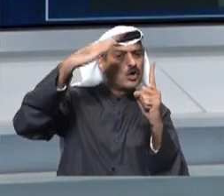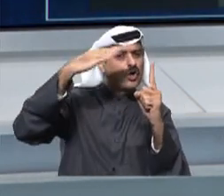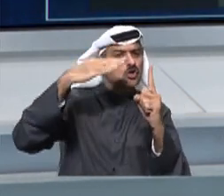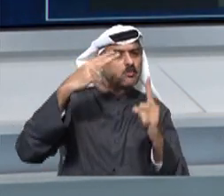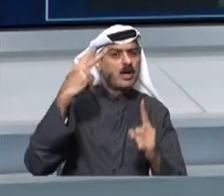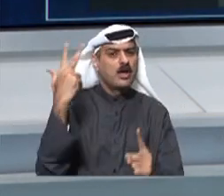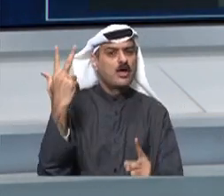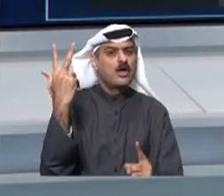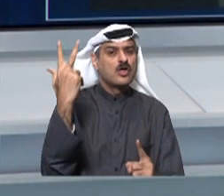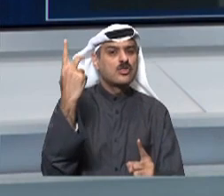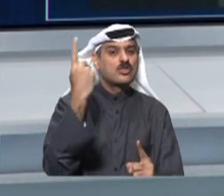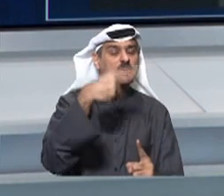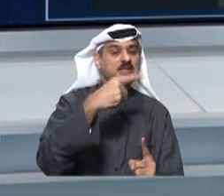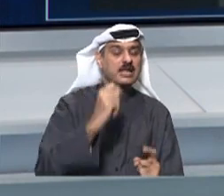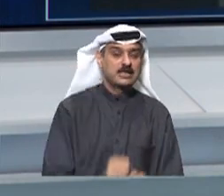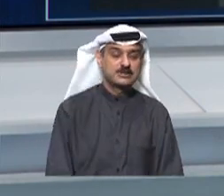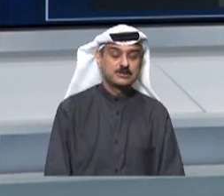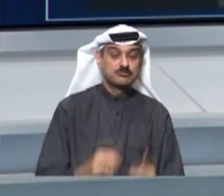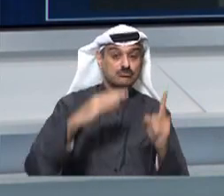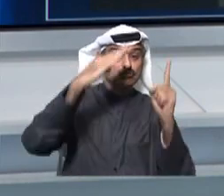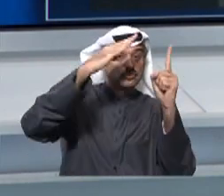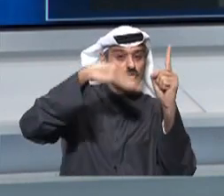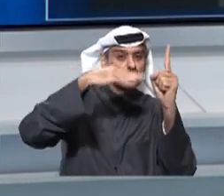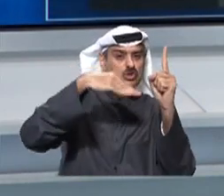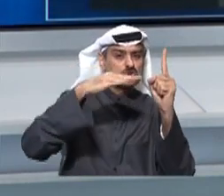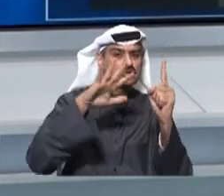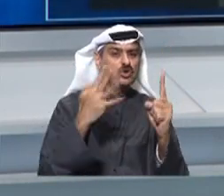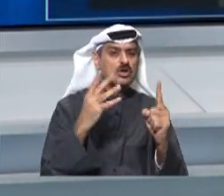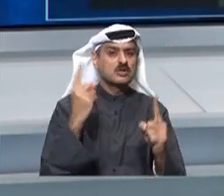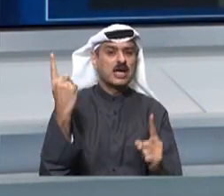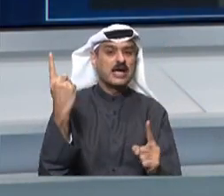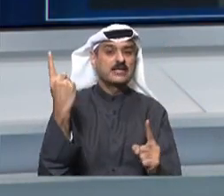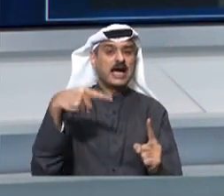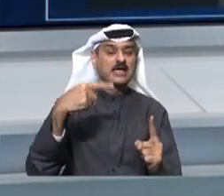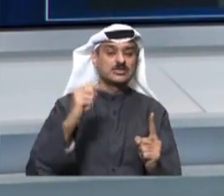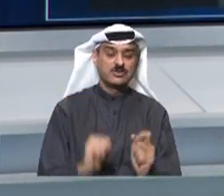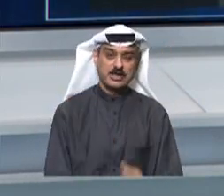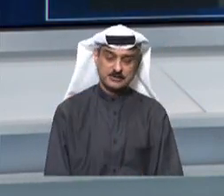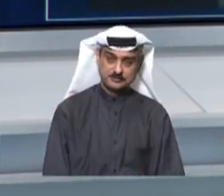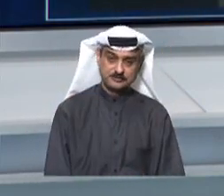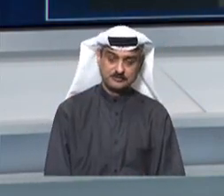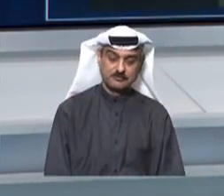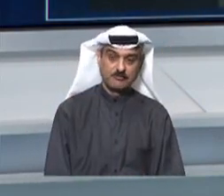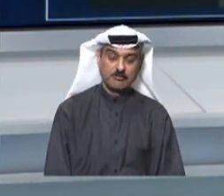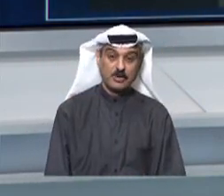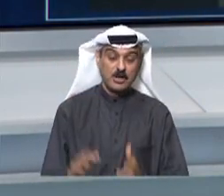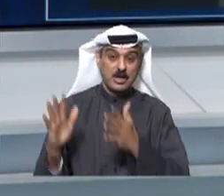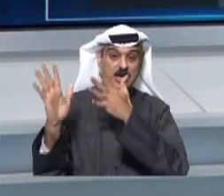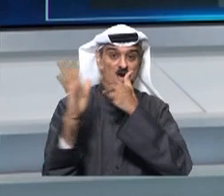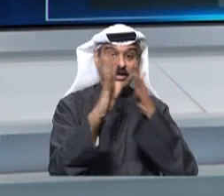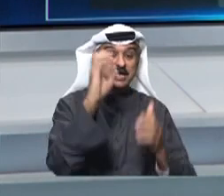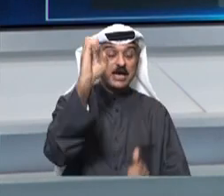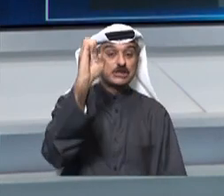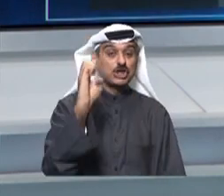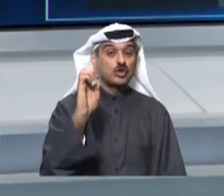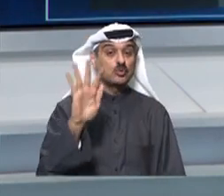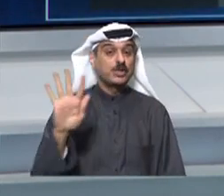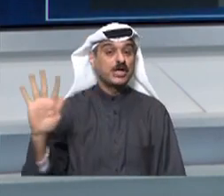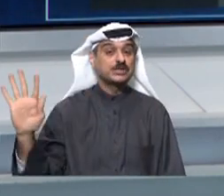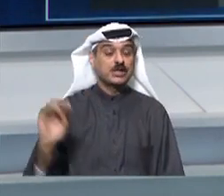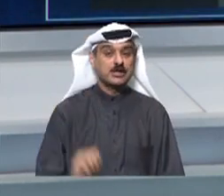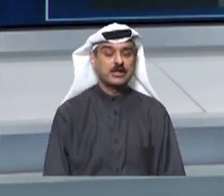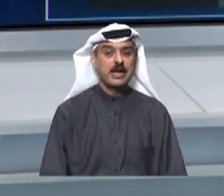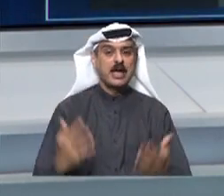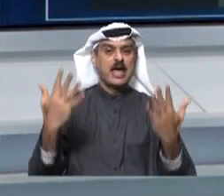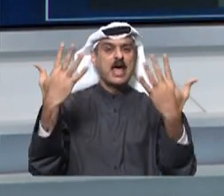18 إلى 19 درجة مئوية، أما الصغرى ما بين 11 إلى 13 درجة مئوية. رياح راح تكون جنوبية شرقية خفيفة